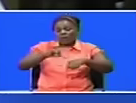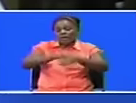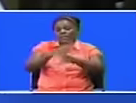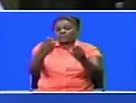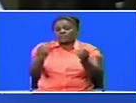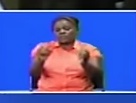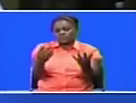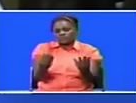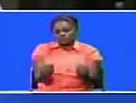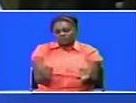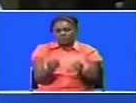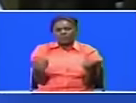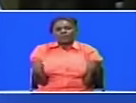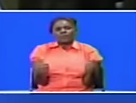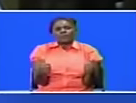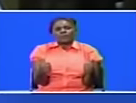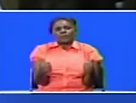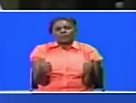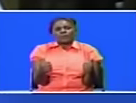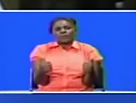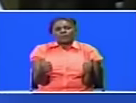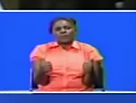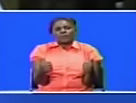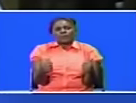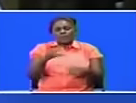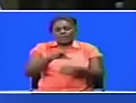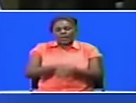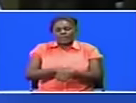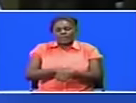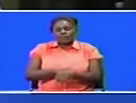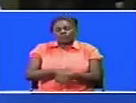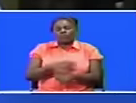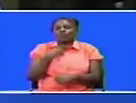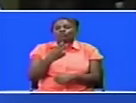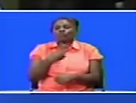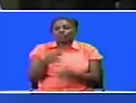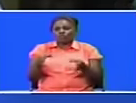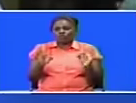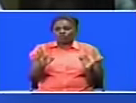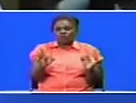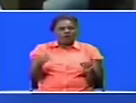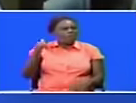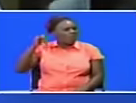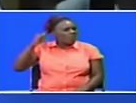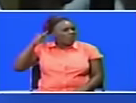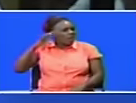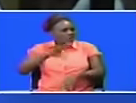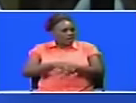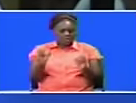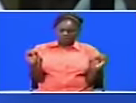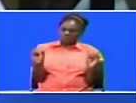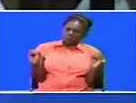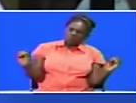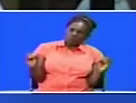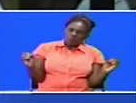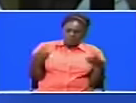Sasa tume jaribu kuw tafuta waku wa muan wa kmp duu lakin simu Zao haw chuku kwa njia moja au